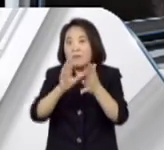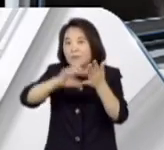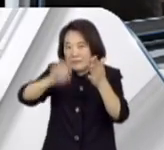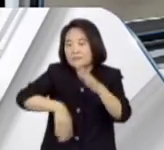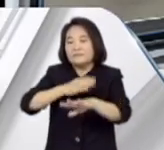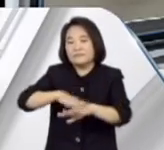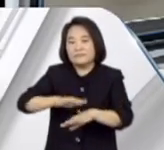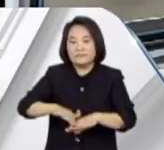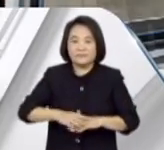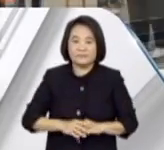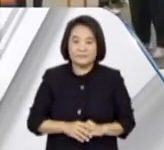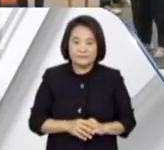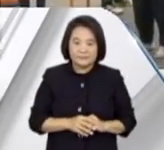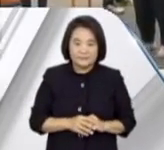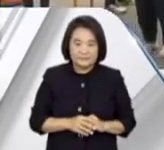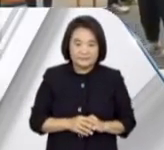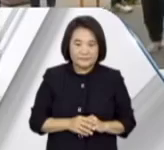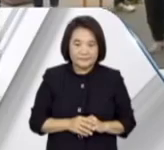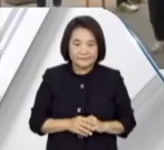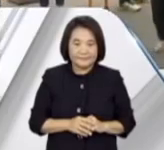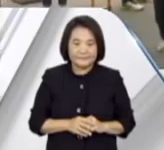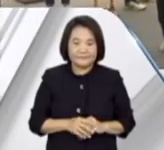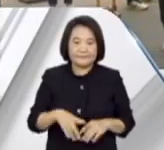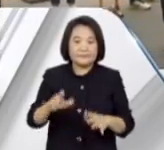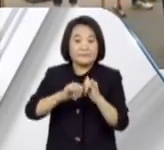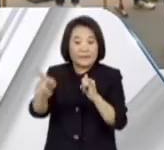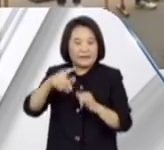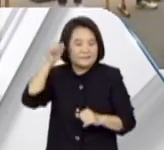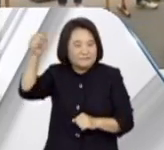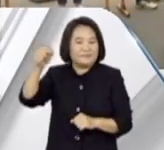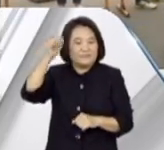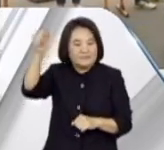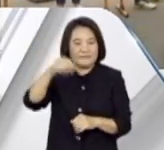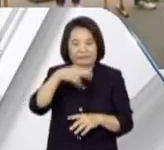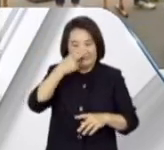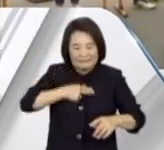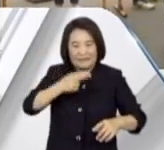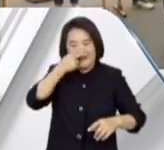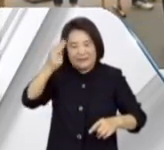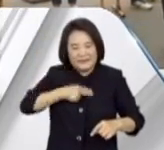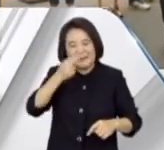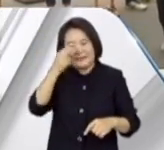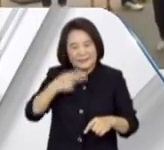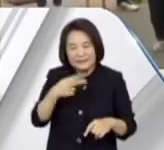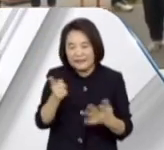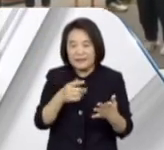战内容。 人民抗战 不是执政加油啊！